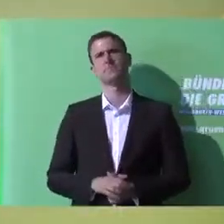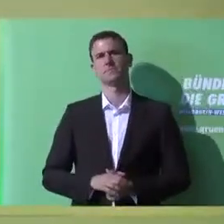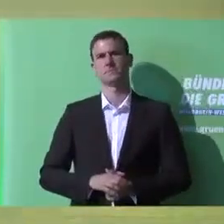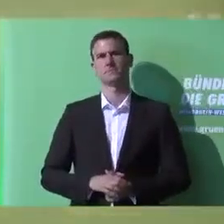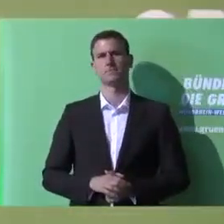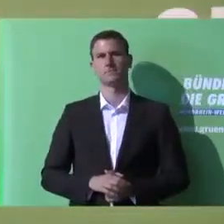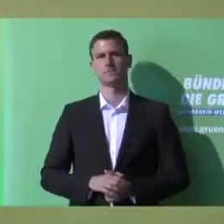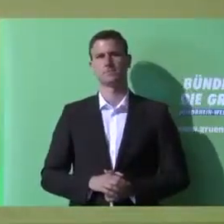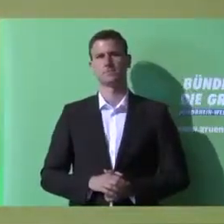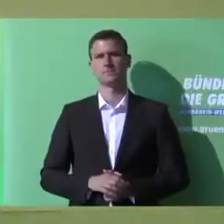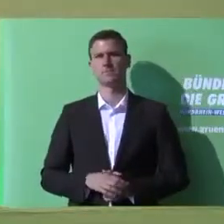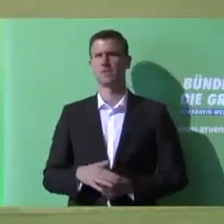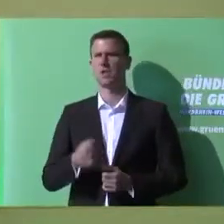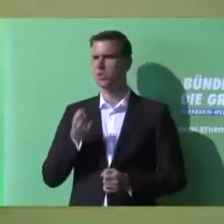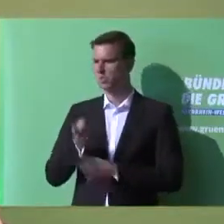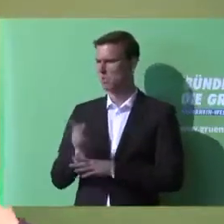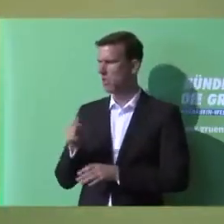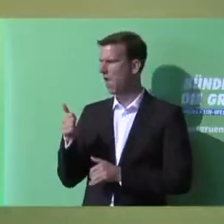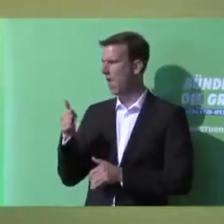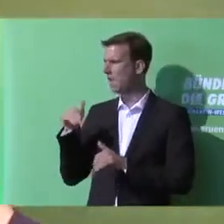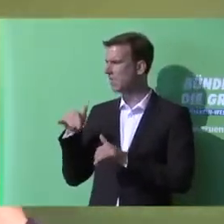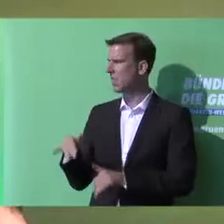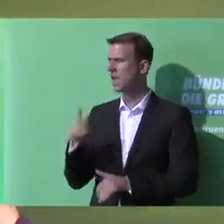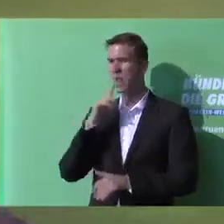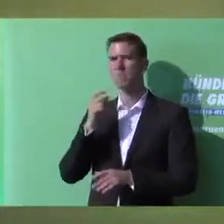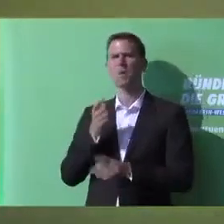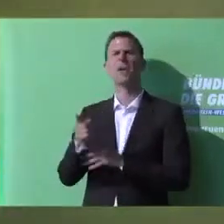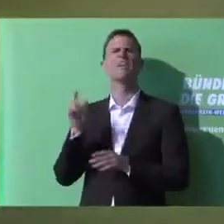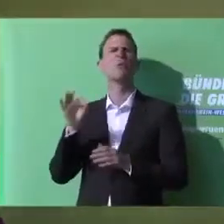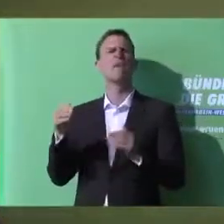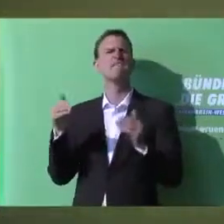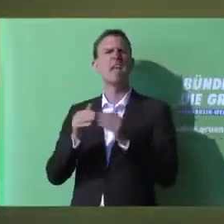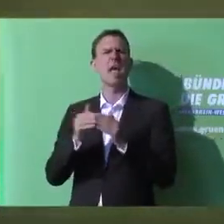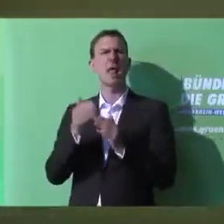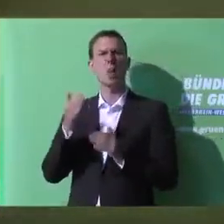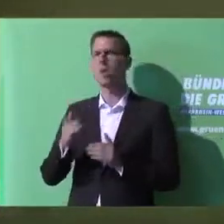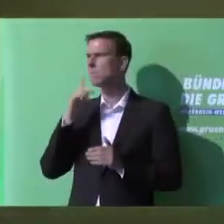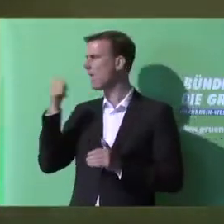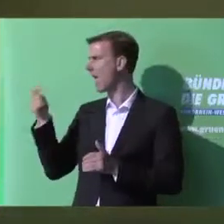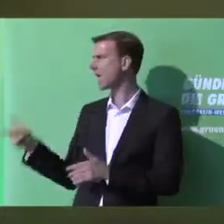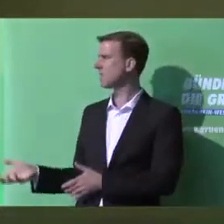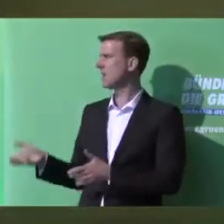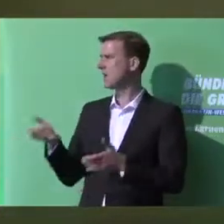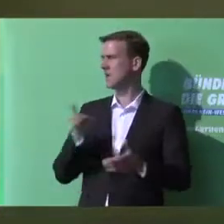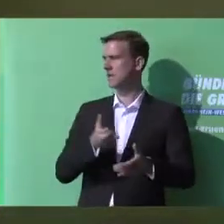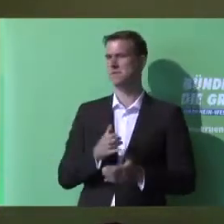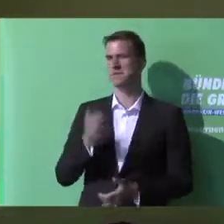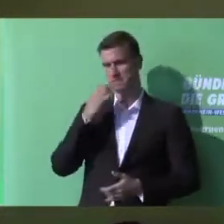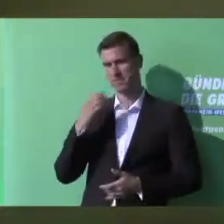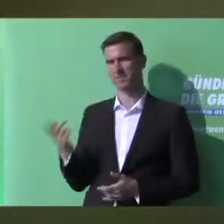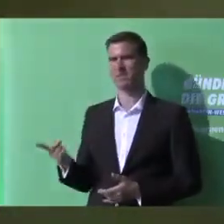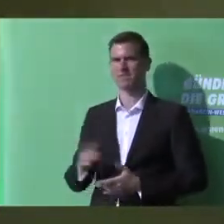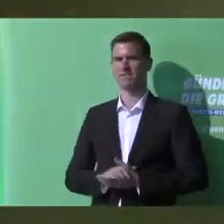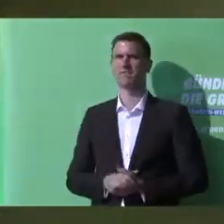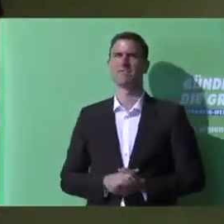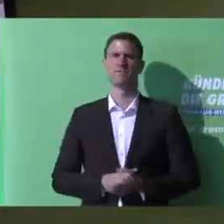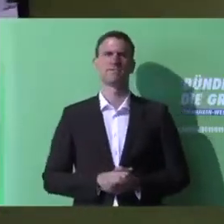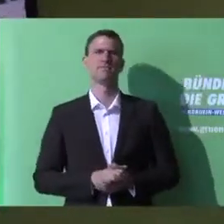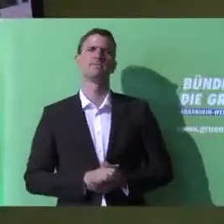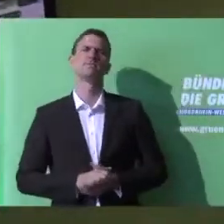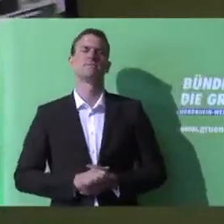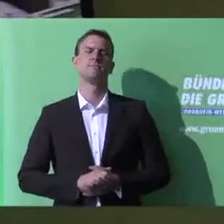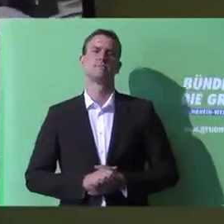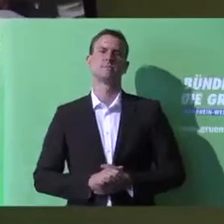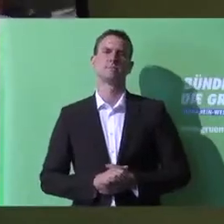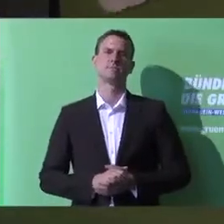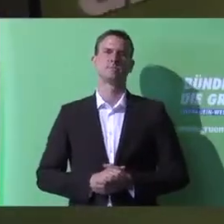Hier liegt noch ein Trümmer. Ich glaube, das ist der Trümmer der Blockade gegen faire Löhne. Vielleicht kann ihn auch noch jemand wegräumen. Nein, Bärbel, du musst nicht alles gleichzeitig machen. Es